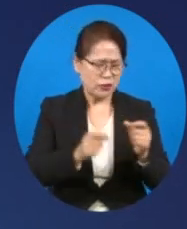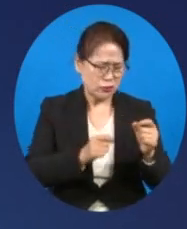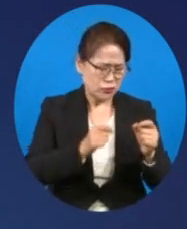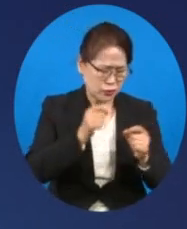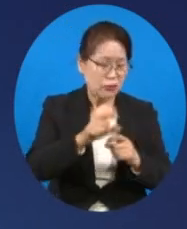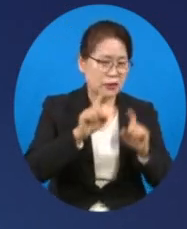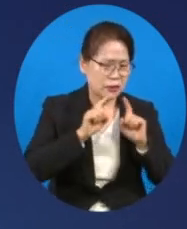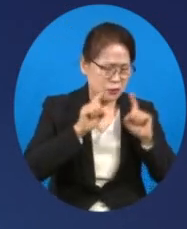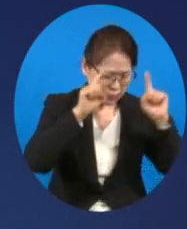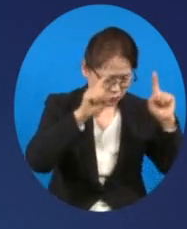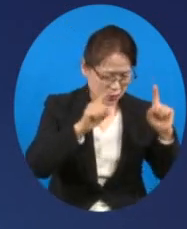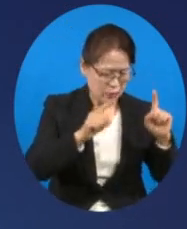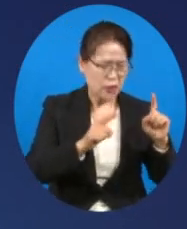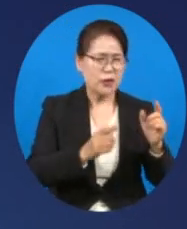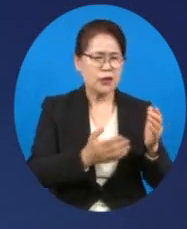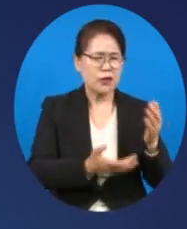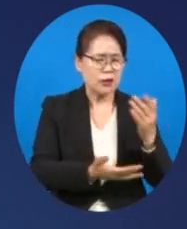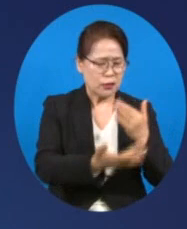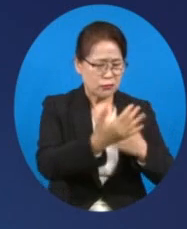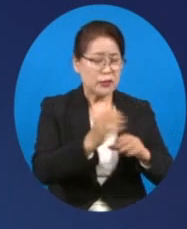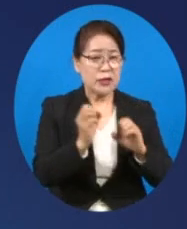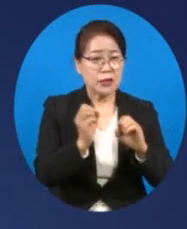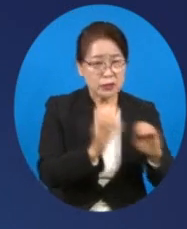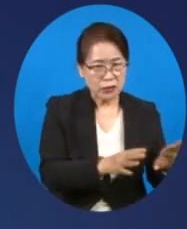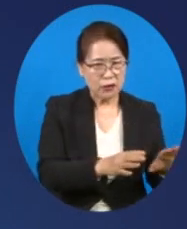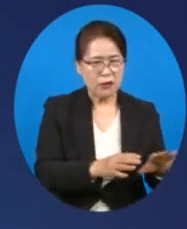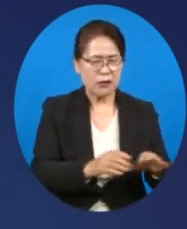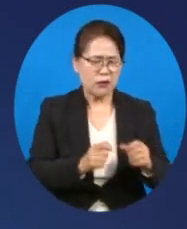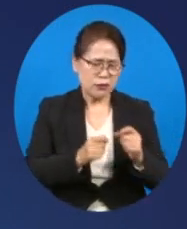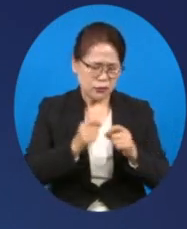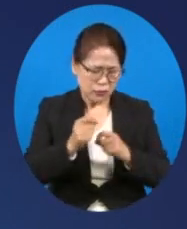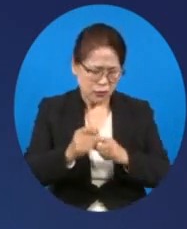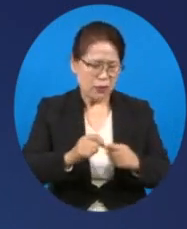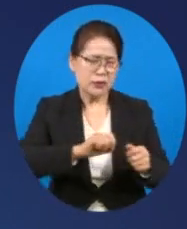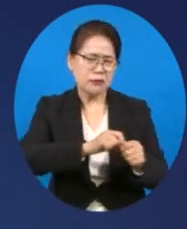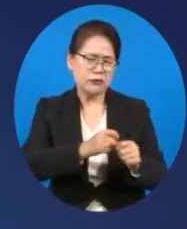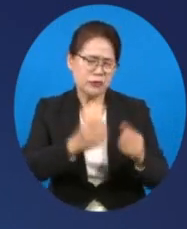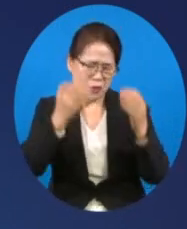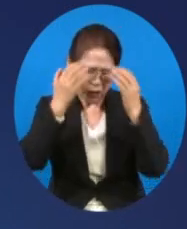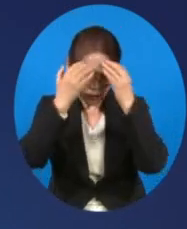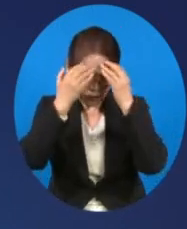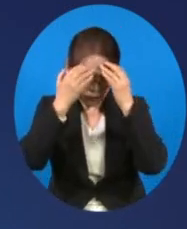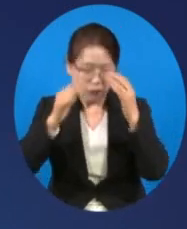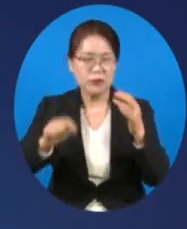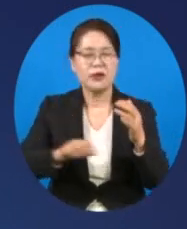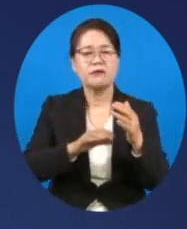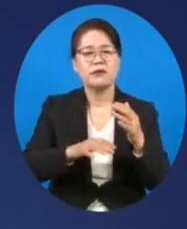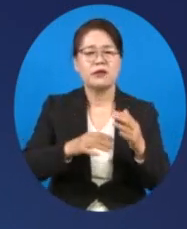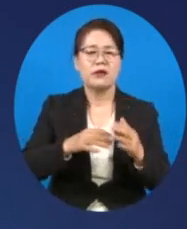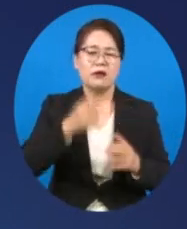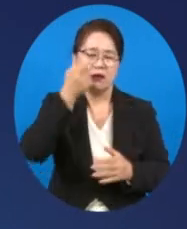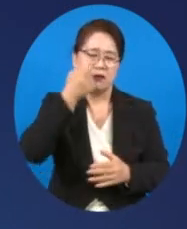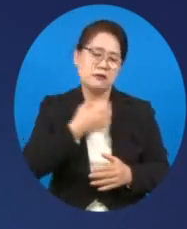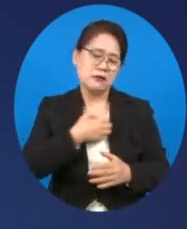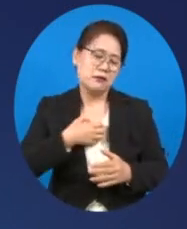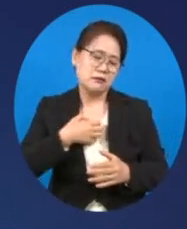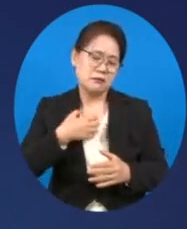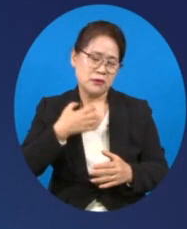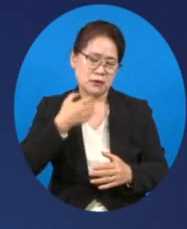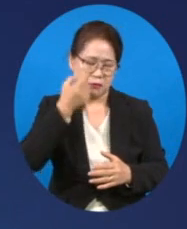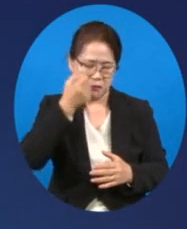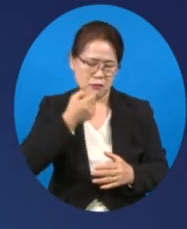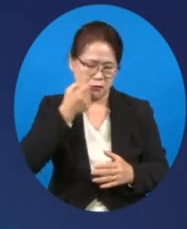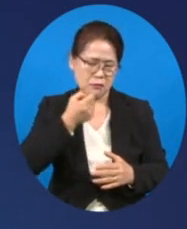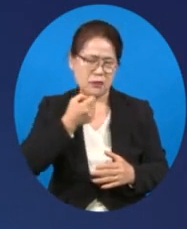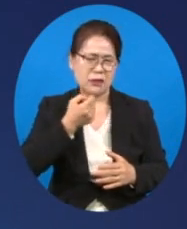지옥의 불못에 던짐을 받고 영원한 형벌과 고통 속에서 여러분 슬피 울며이를 가게